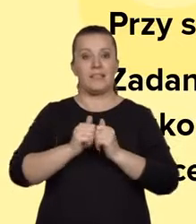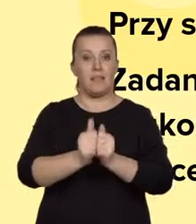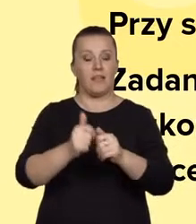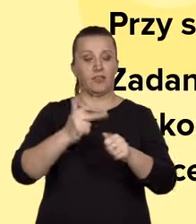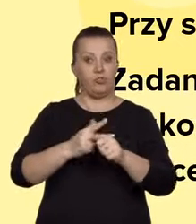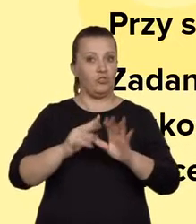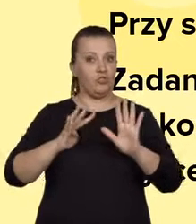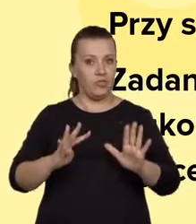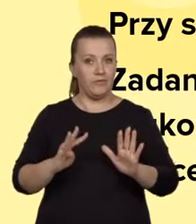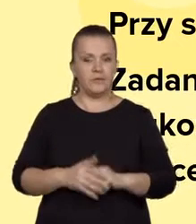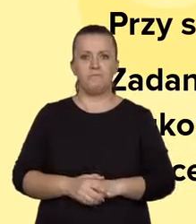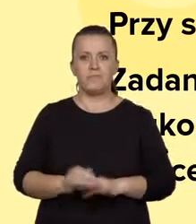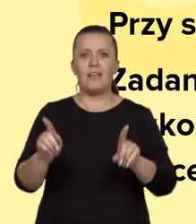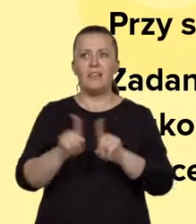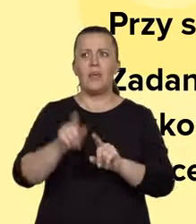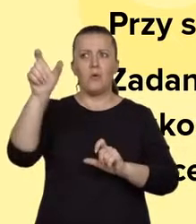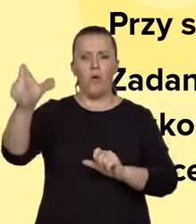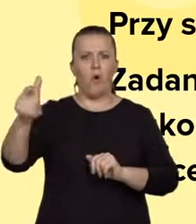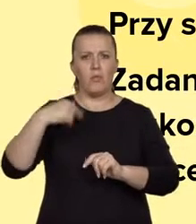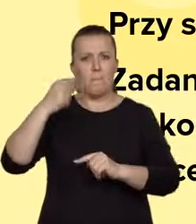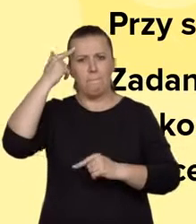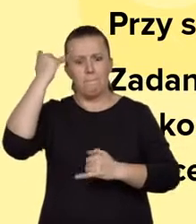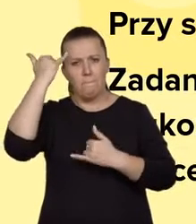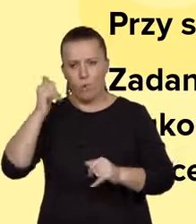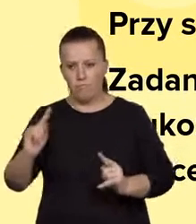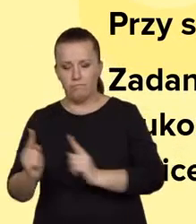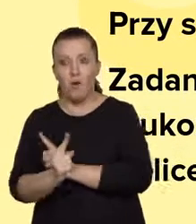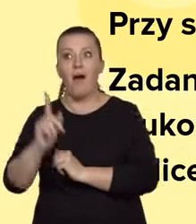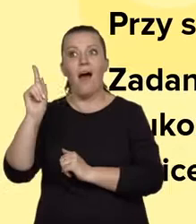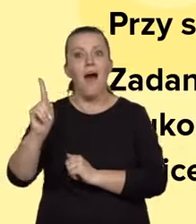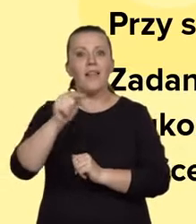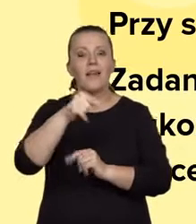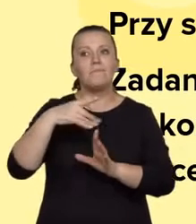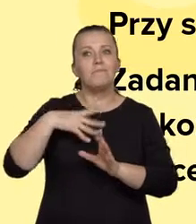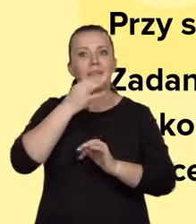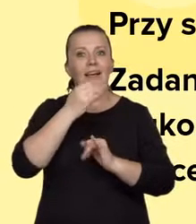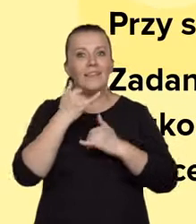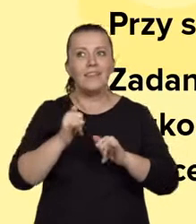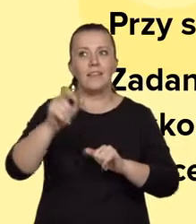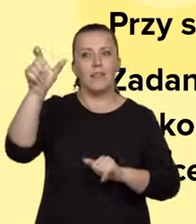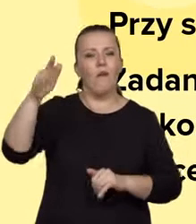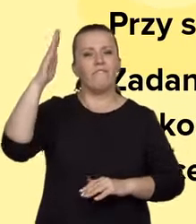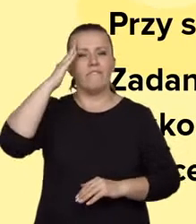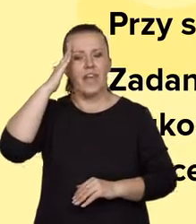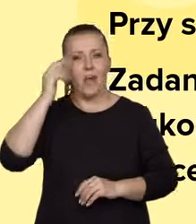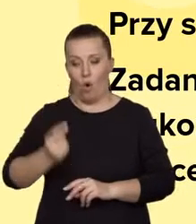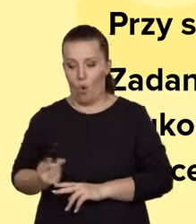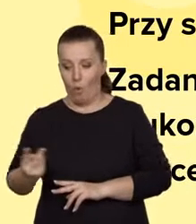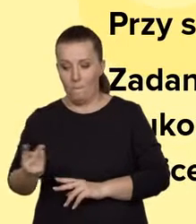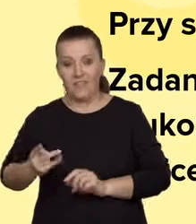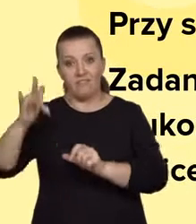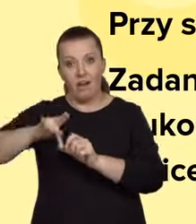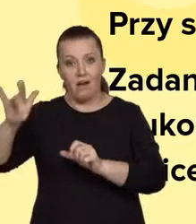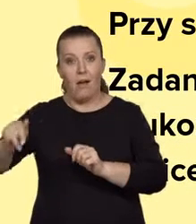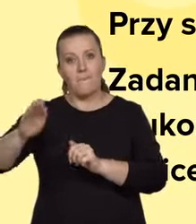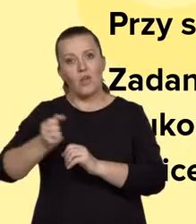Pomimo pomylenia zawartości probówek, zdający wie, że oba związki, glukoza i glicerol, mają w swoich cząsteczkach więcej